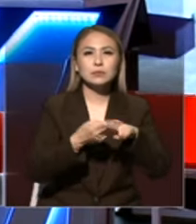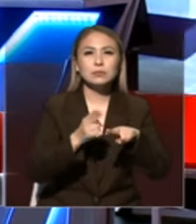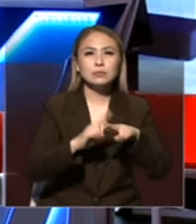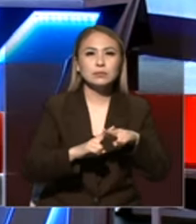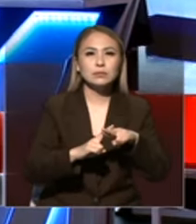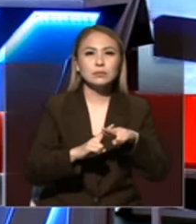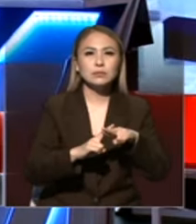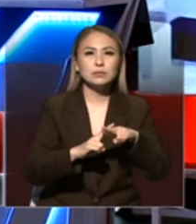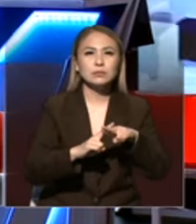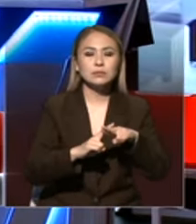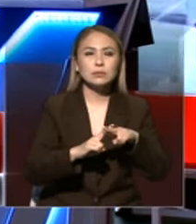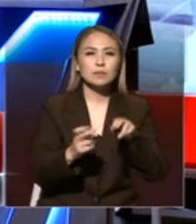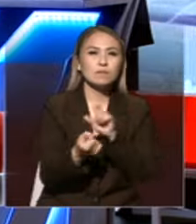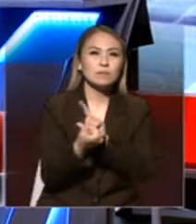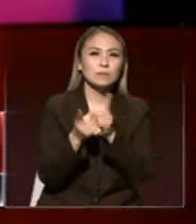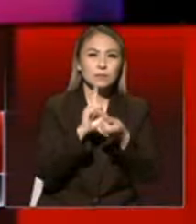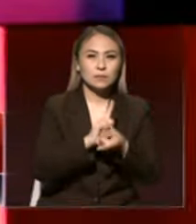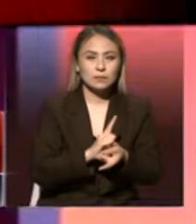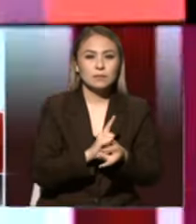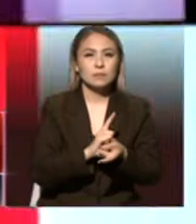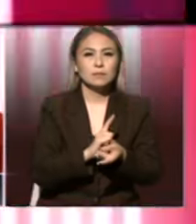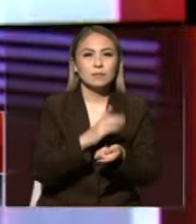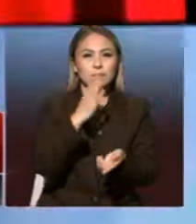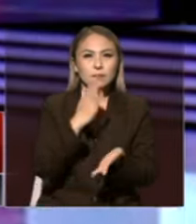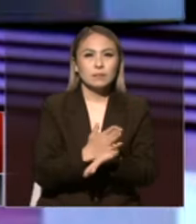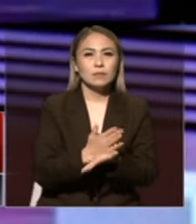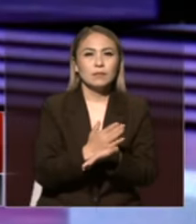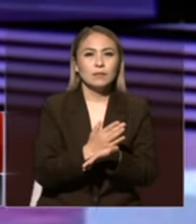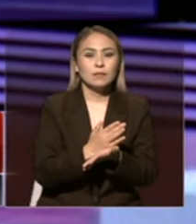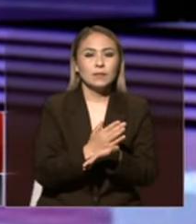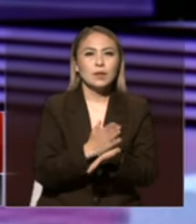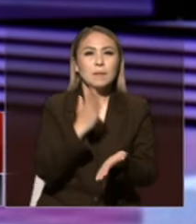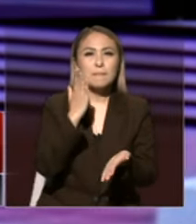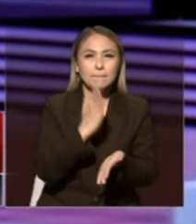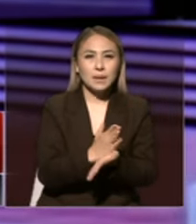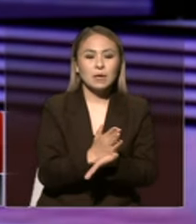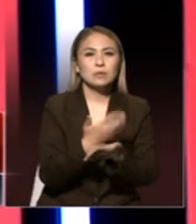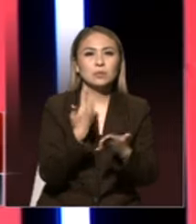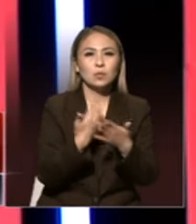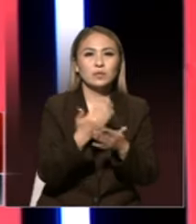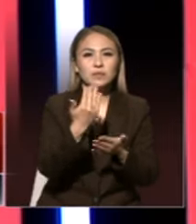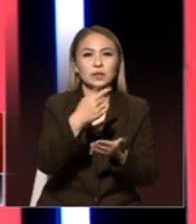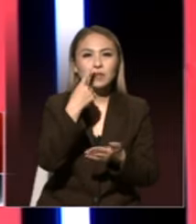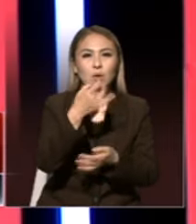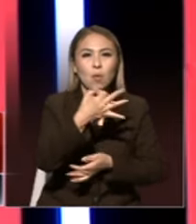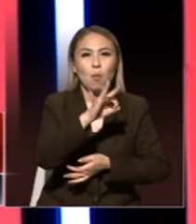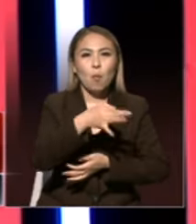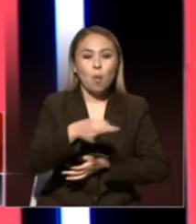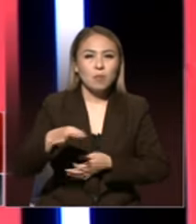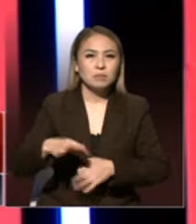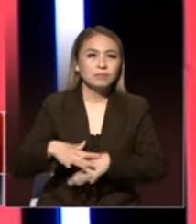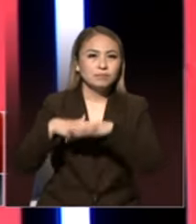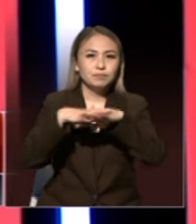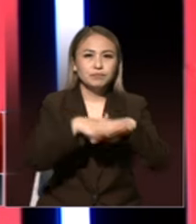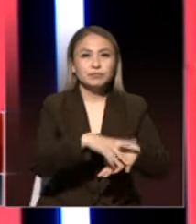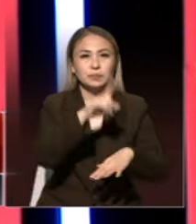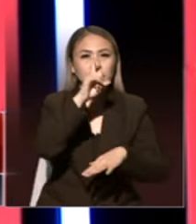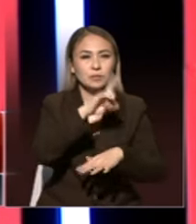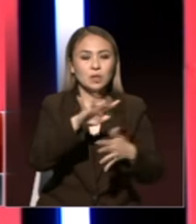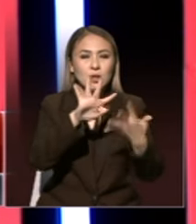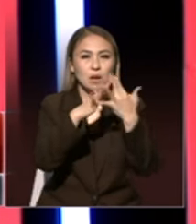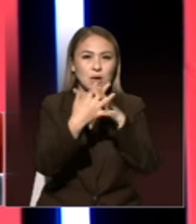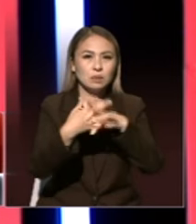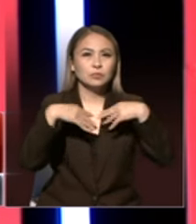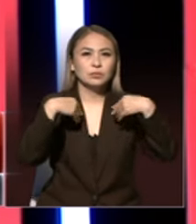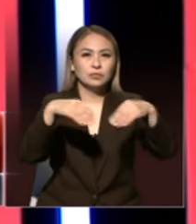өз жаңағы оң өзгеріс, оң көзқарас бар. Бар, бар, бірақ жаңа өзіңіз айттыңыз, бір тиын түскен жоқ деп, енді көзіңіз ашқалы бер ауыл шаруашылығында